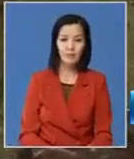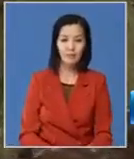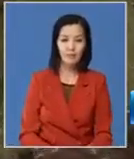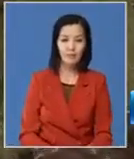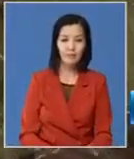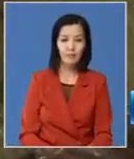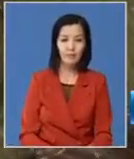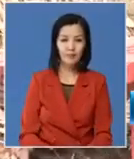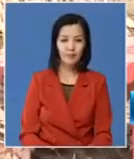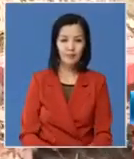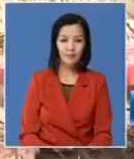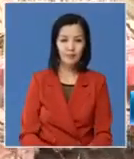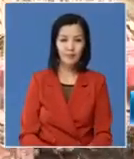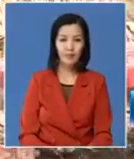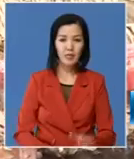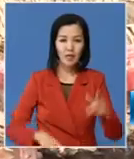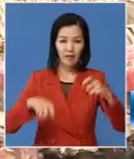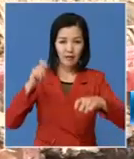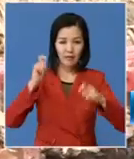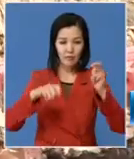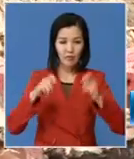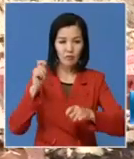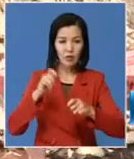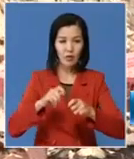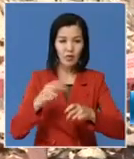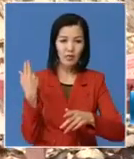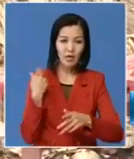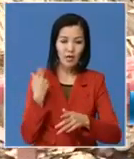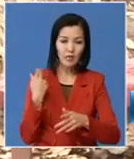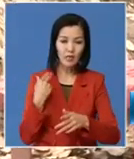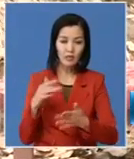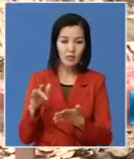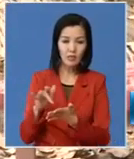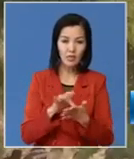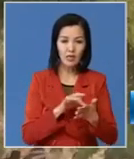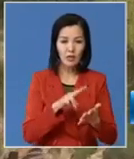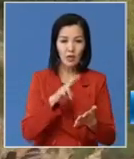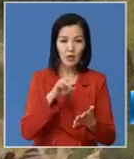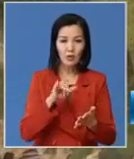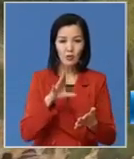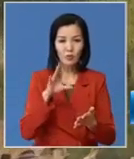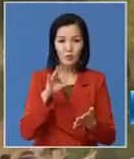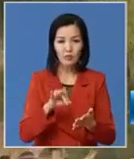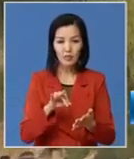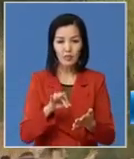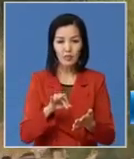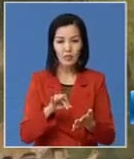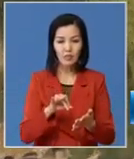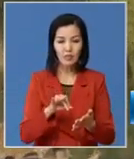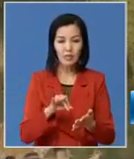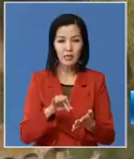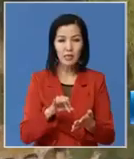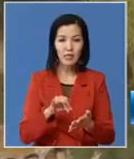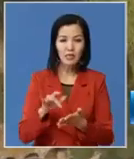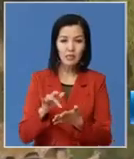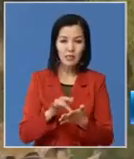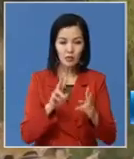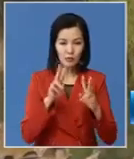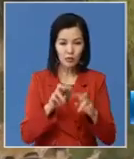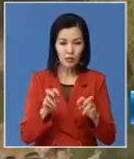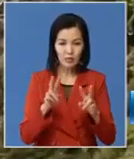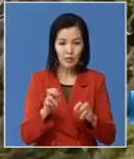Еуропалық қайта құру және даму банкі де атсалысқан. Бүгін басталған шеберлік дәрістері ертең де жалғасады. Мұхит Тоқтасын, Абзал